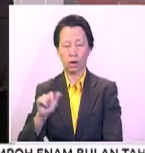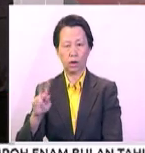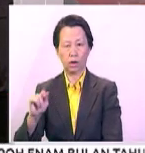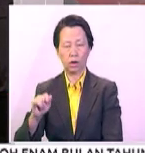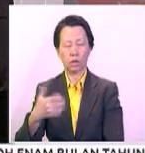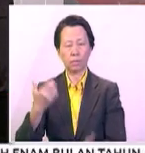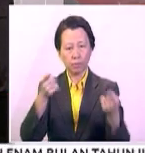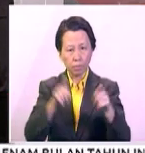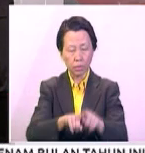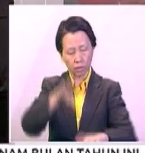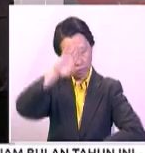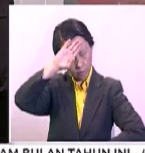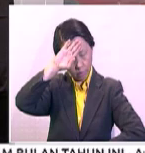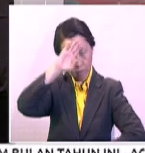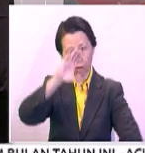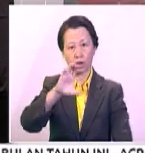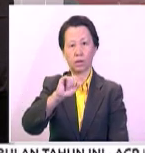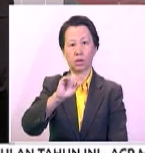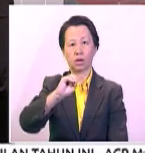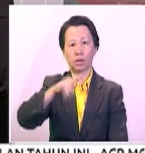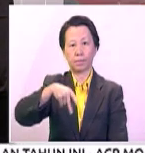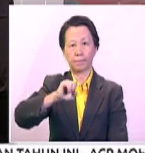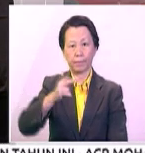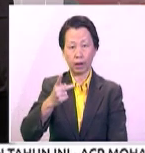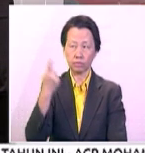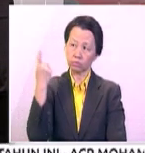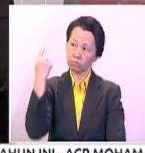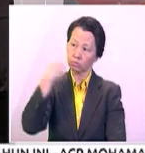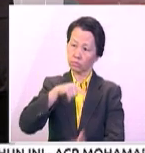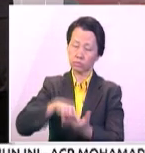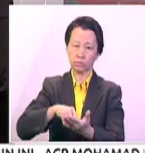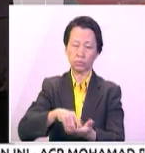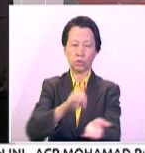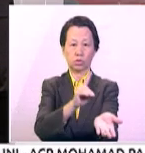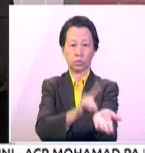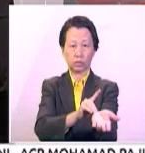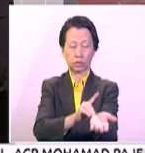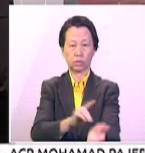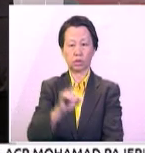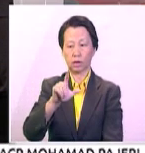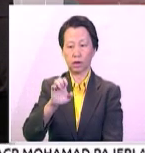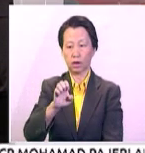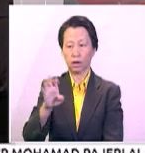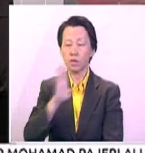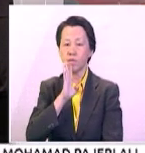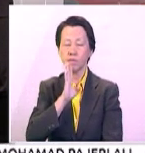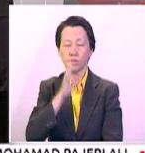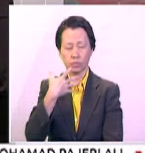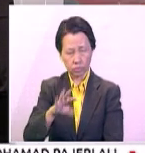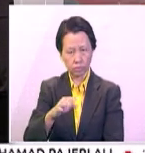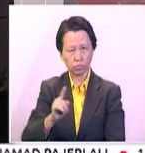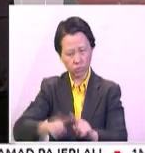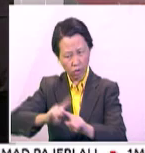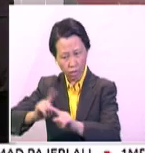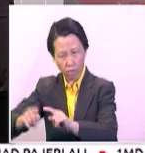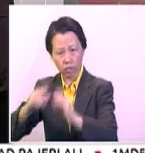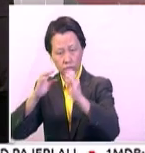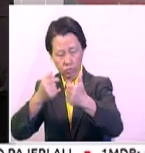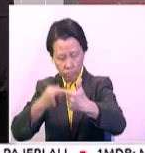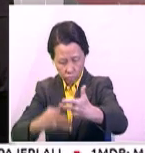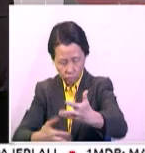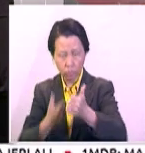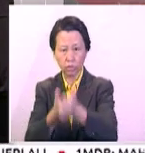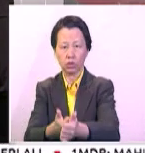demam campak baru-baru ini. Tegas Timbalan Menterinya Dr. Lee Boon Chye, pelbagai prosedur perlu dilalui bagi